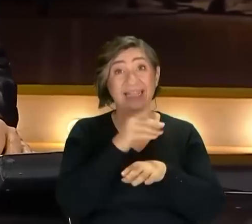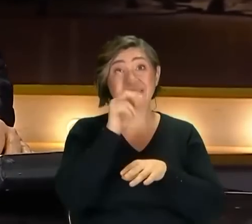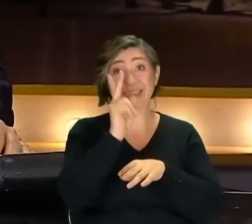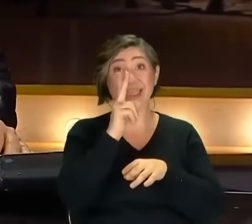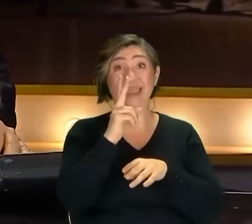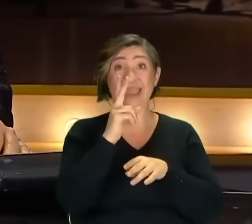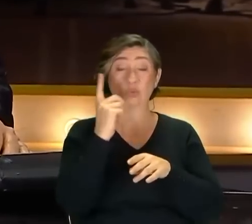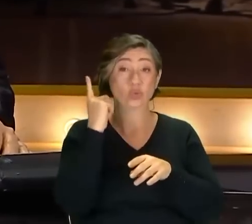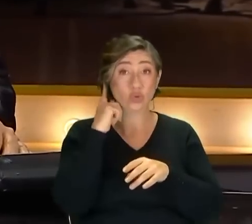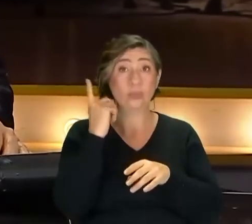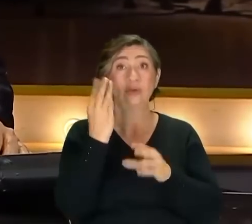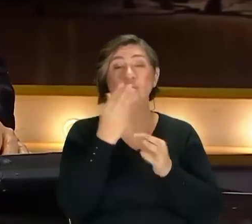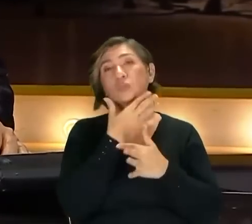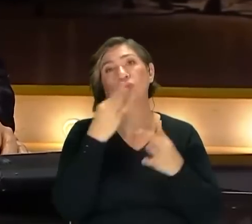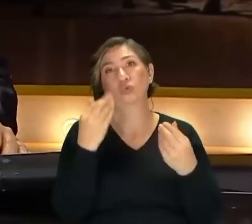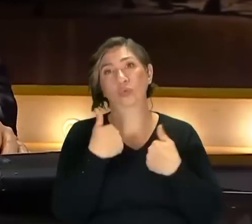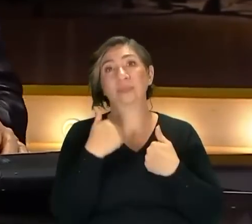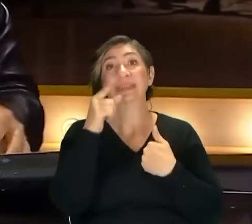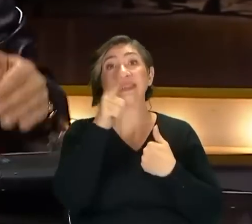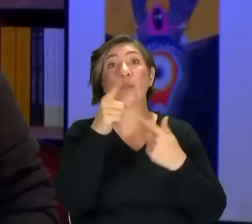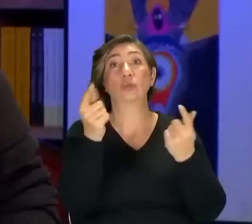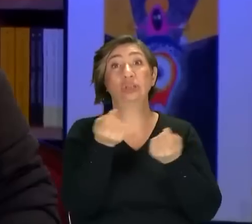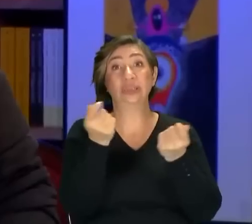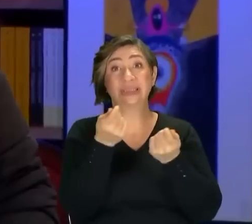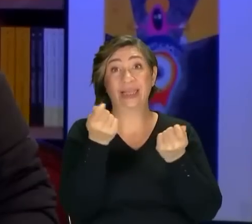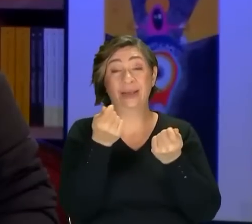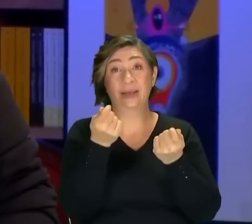senin ağzından duymaktan çok mutluyum. Çünkü sen bu işte